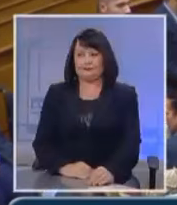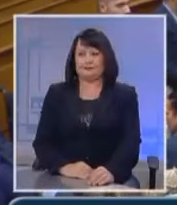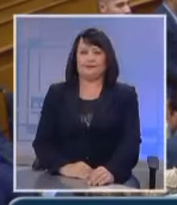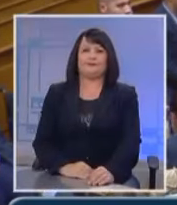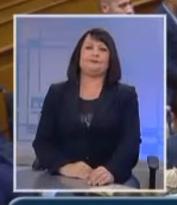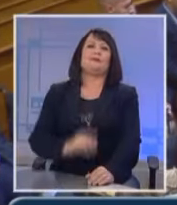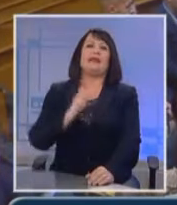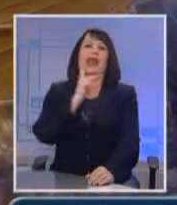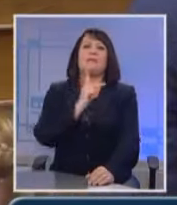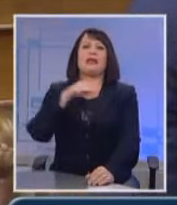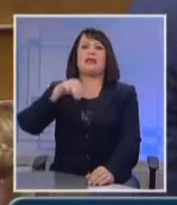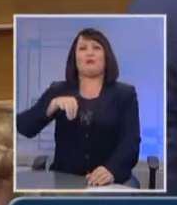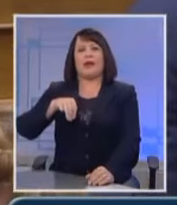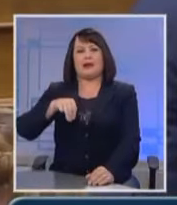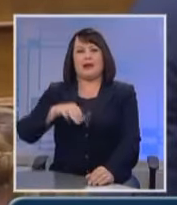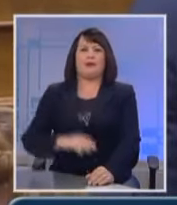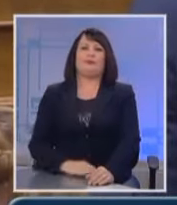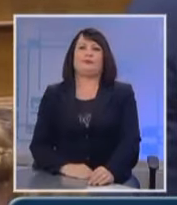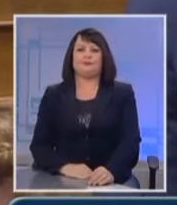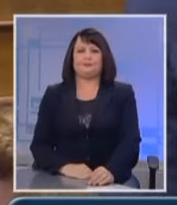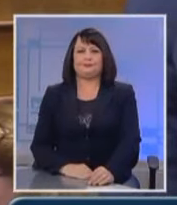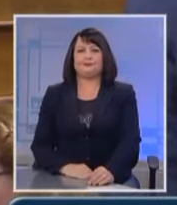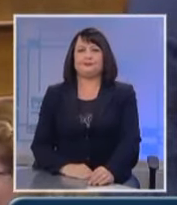Καλπακίδου Μαρία